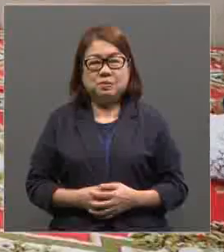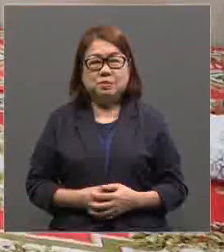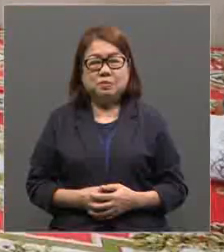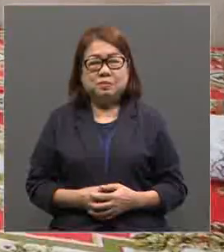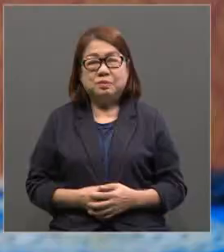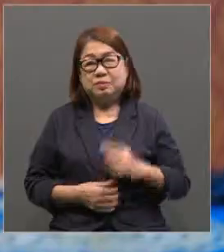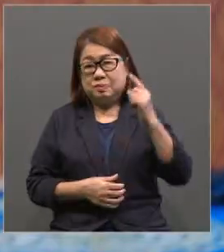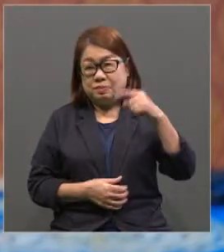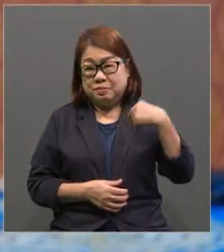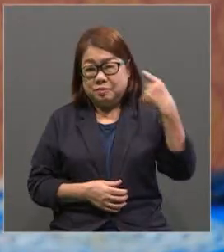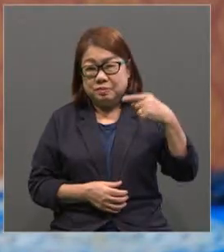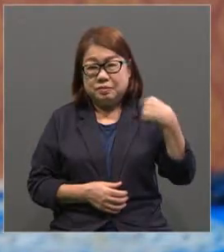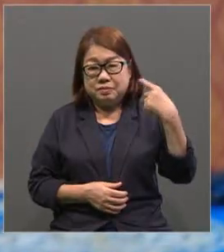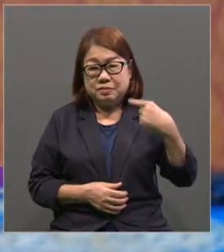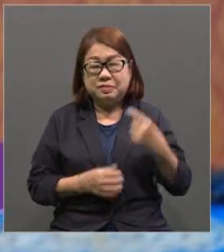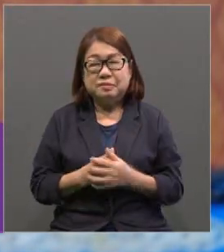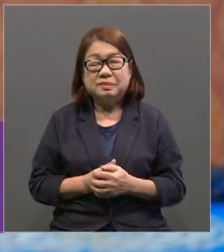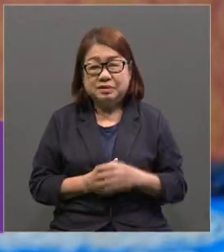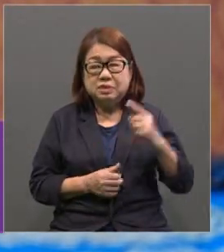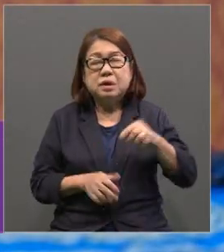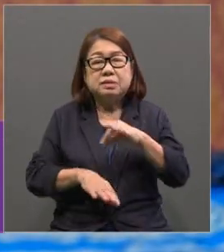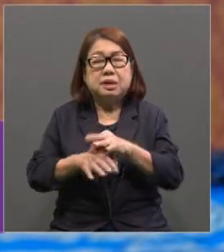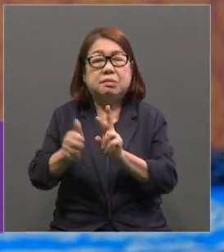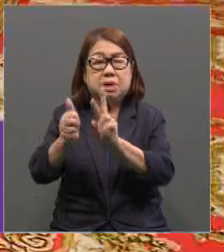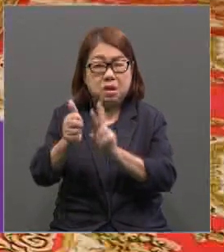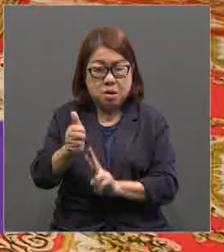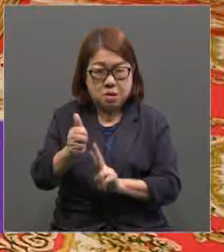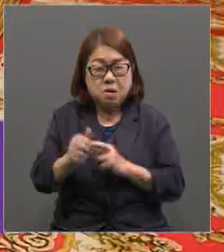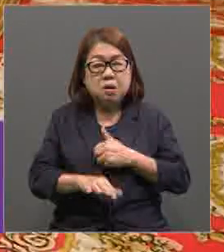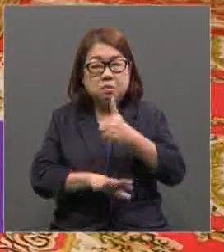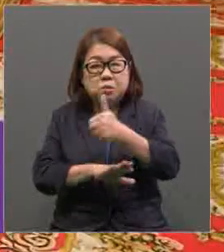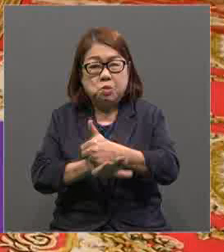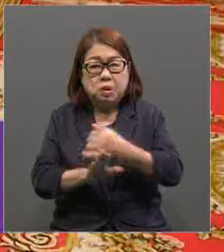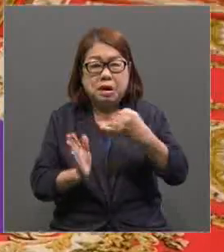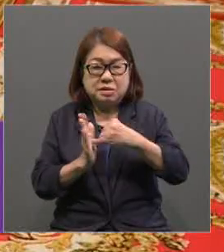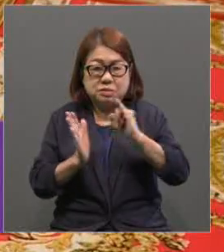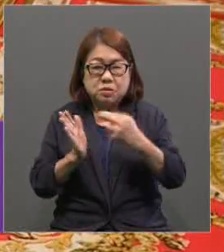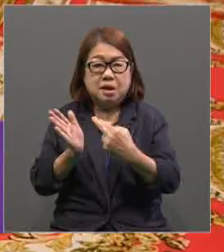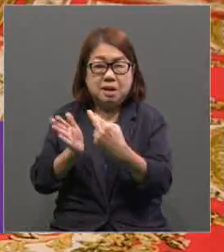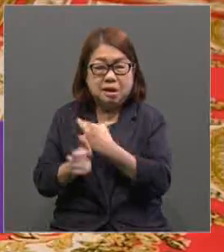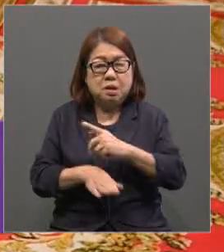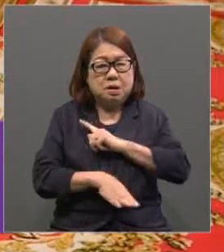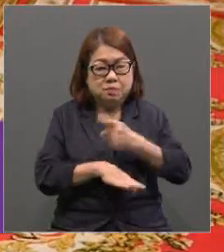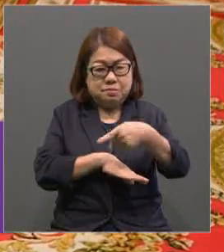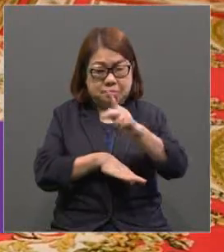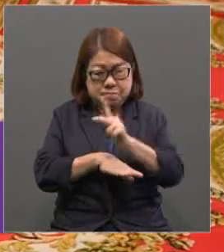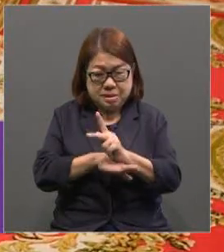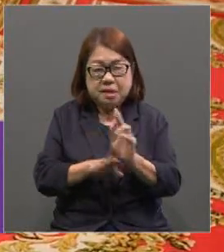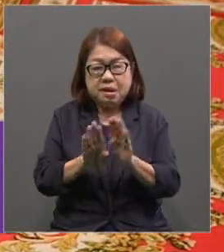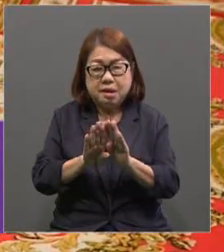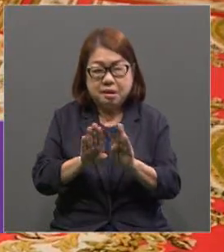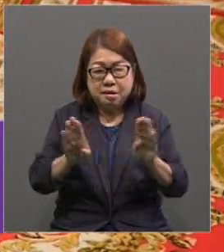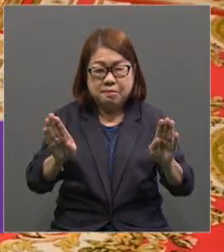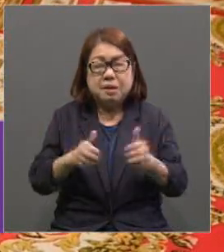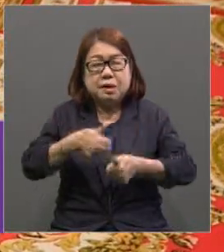โดยนางสาวริษฐาสงวนเสริมศรีนะคะรองผู้ว่าราชการจังหวัดราชบุรีค่ะได้เป็นประธานเปิดการประกวดสวดมนต์หมู่สรรเสริมพระรัตน